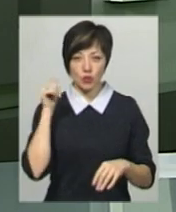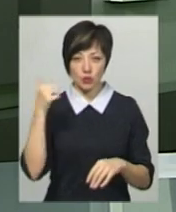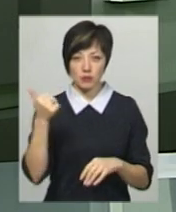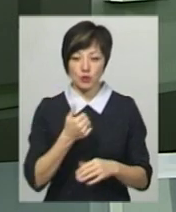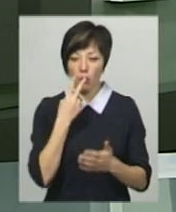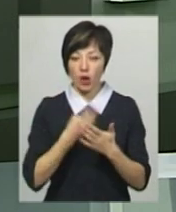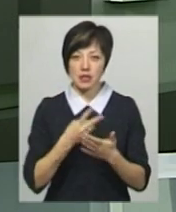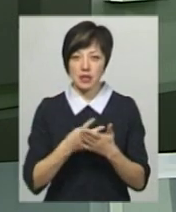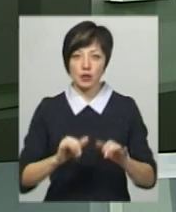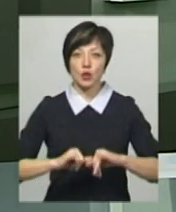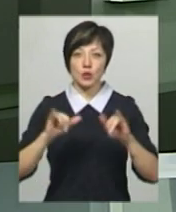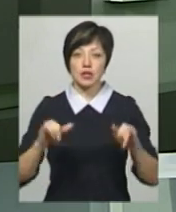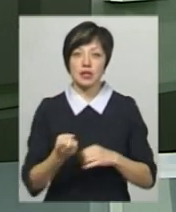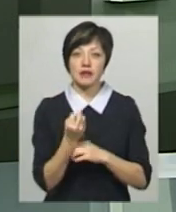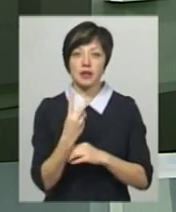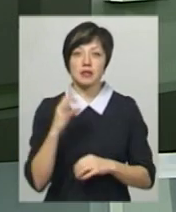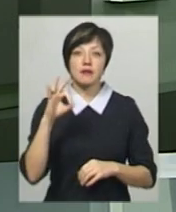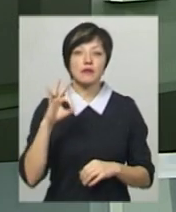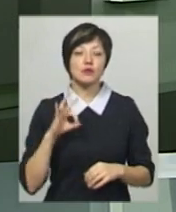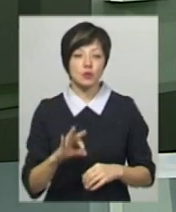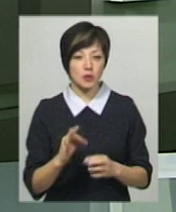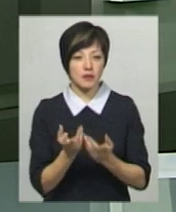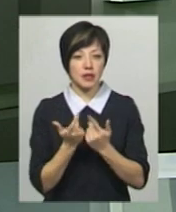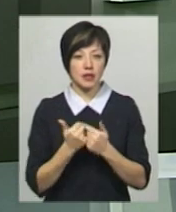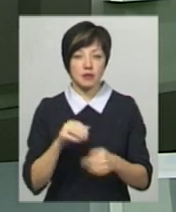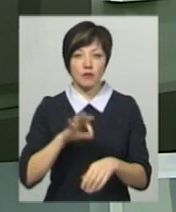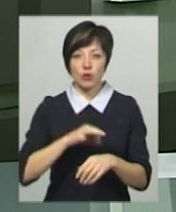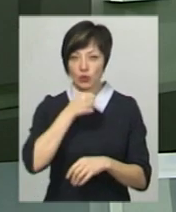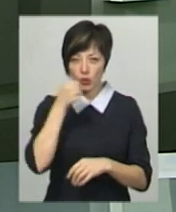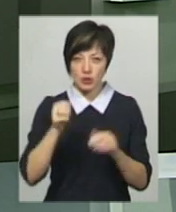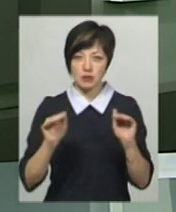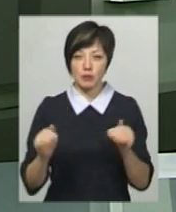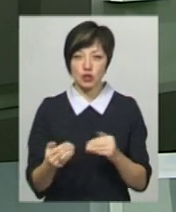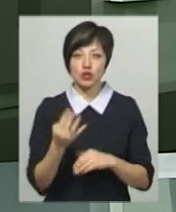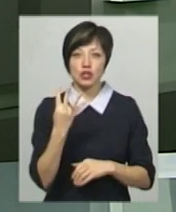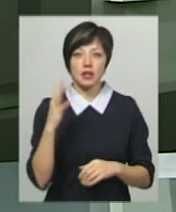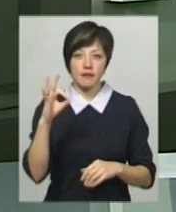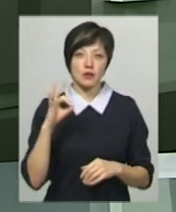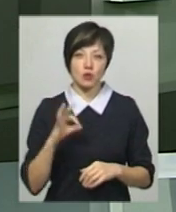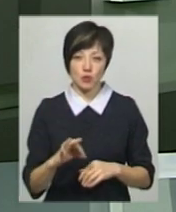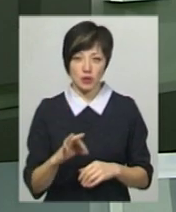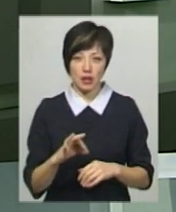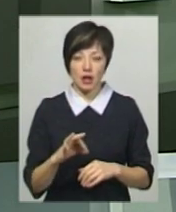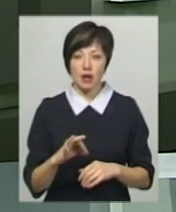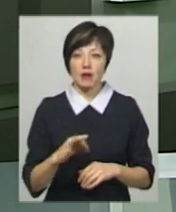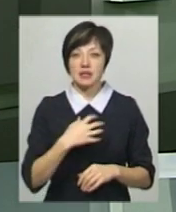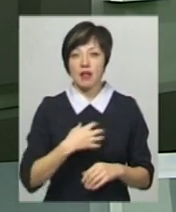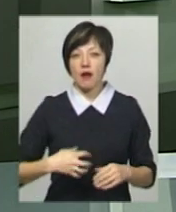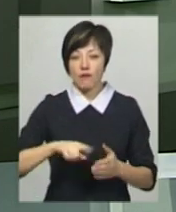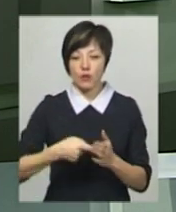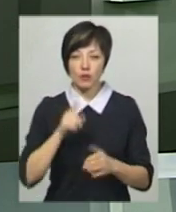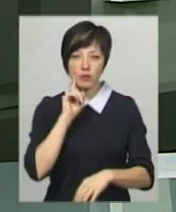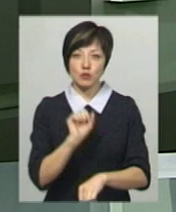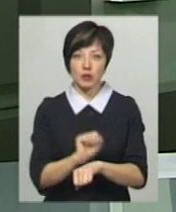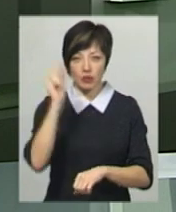тижнем показники зросли на 12%. Кількість хворих дорослих зменшилась на 4%. Нагадаю, у Славуті